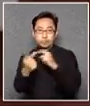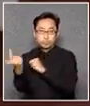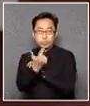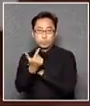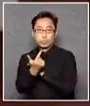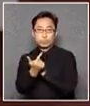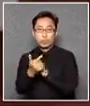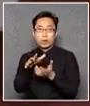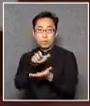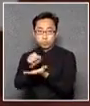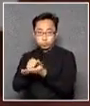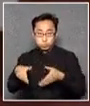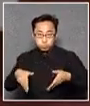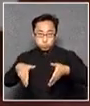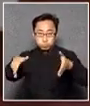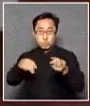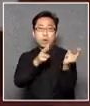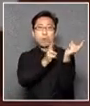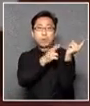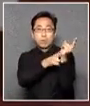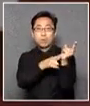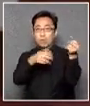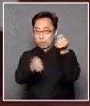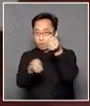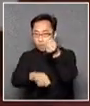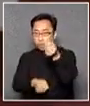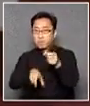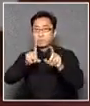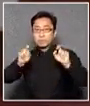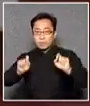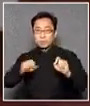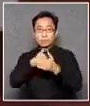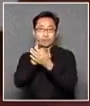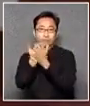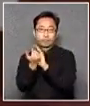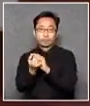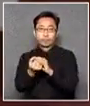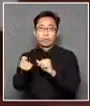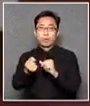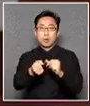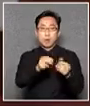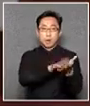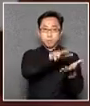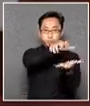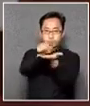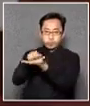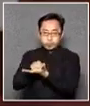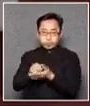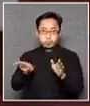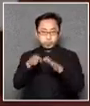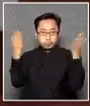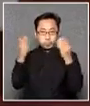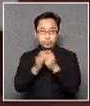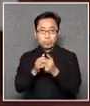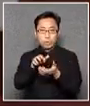占领运动在旺角、铜锣湾和尖沙咀等地遍地开花。街头占领